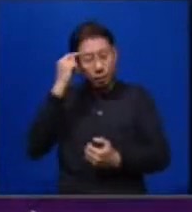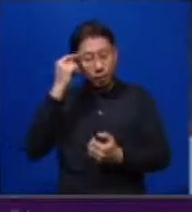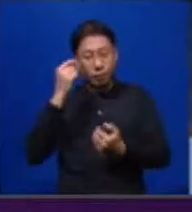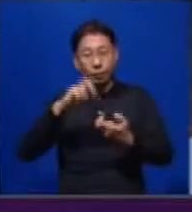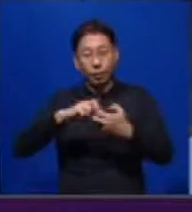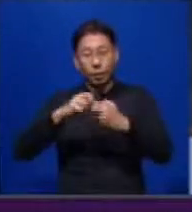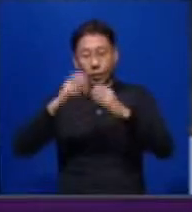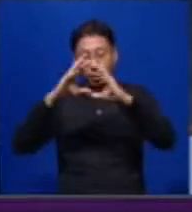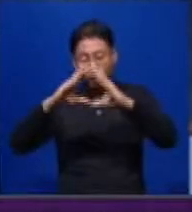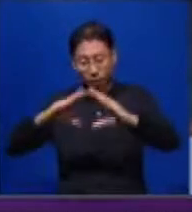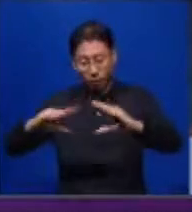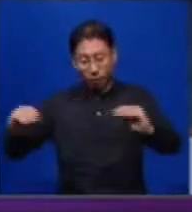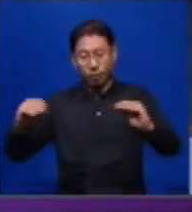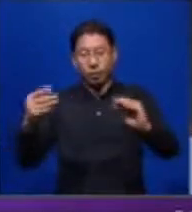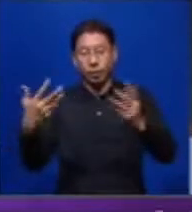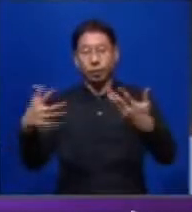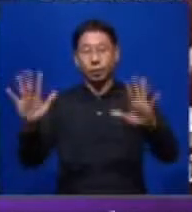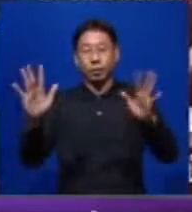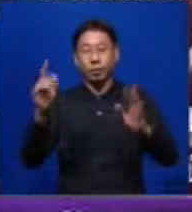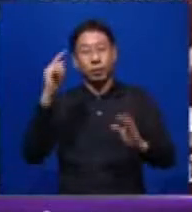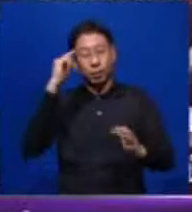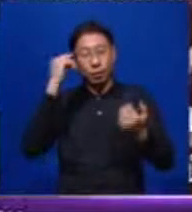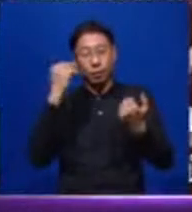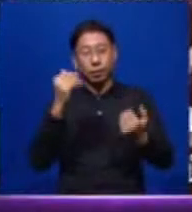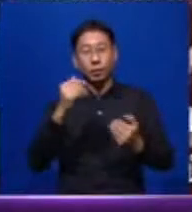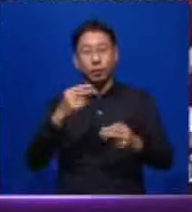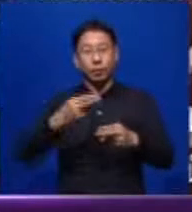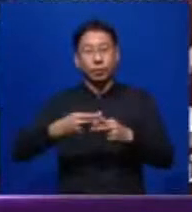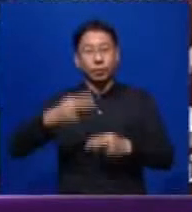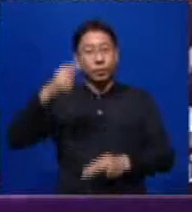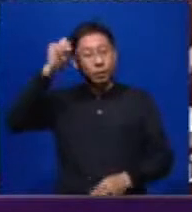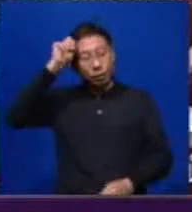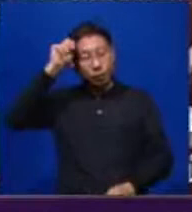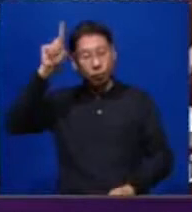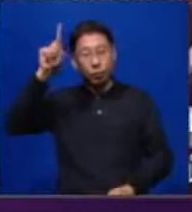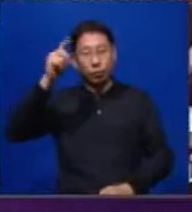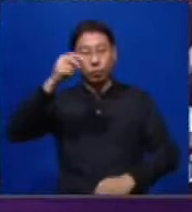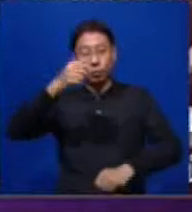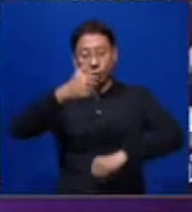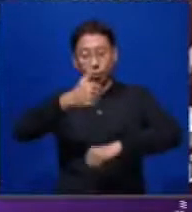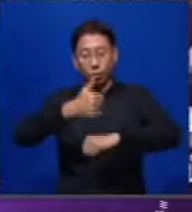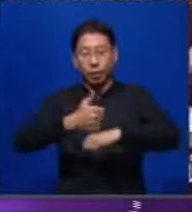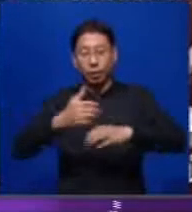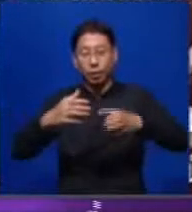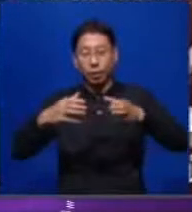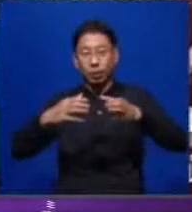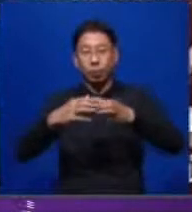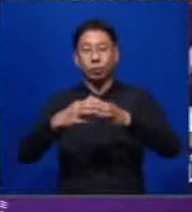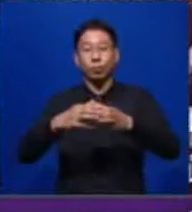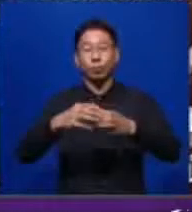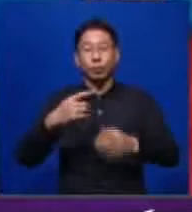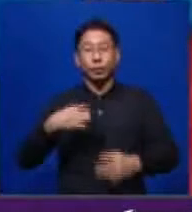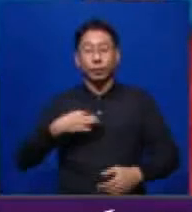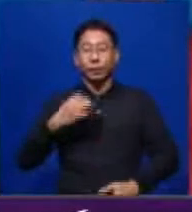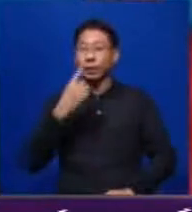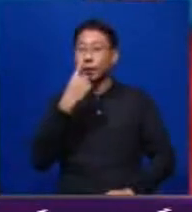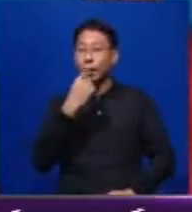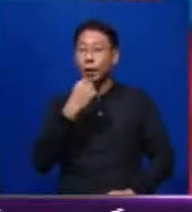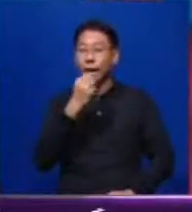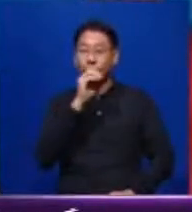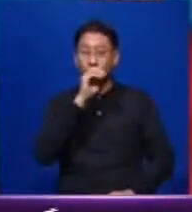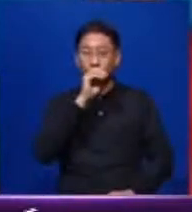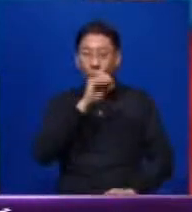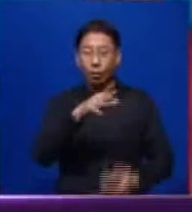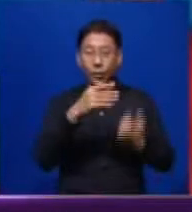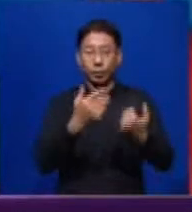จะคลี่คลายลงได้ทางด้านของนายณัฐวุฒิใสยเกื้อแกนนำกลุ่มนปชได้โพสต์ข้อความผ่าน Facebookเหมือนกัน